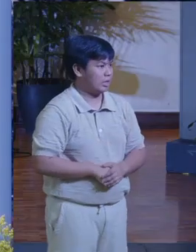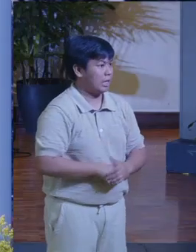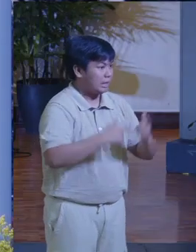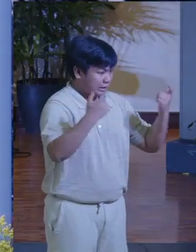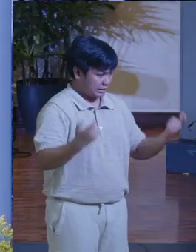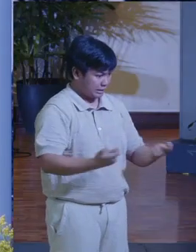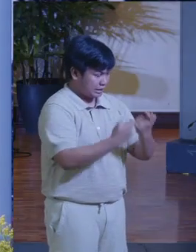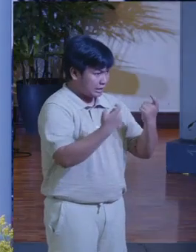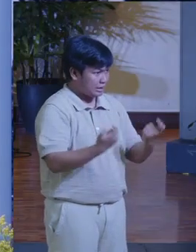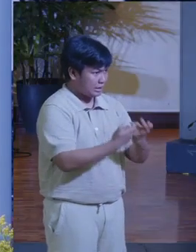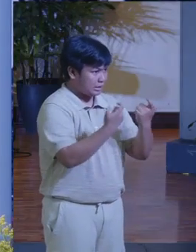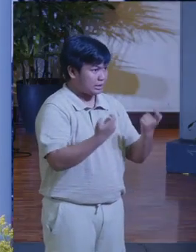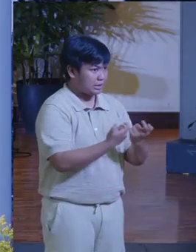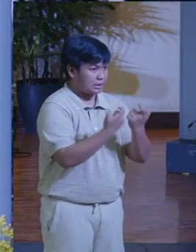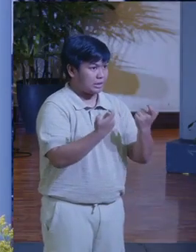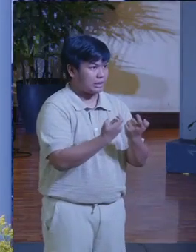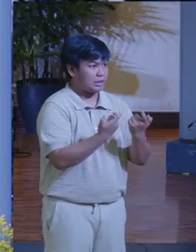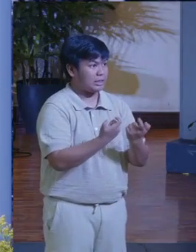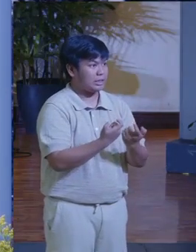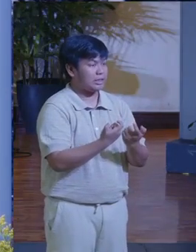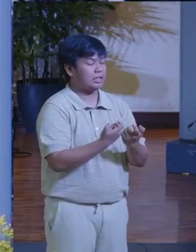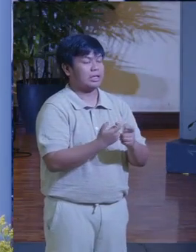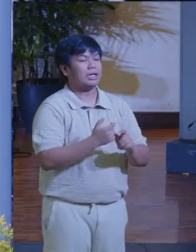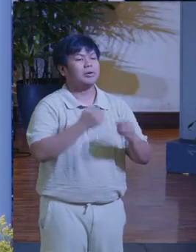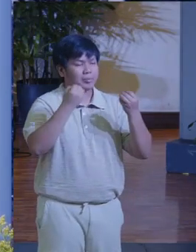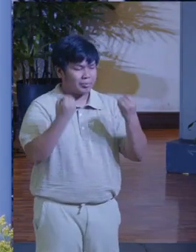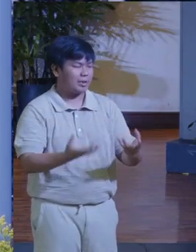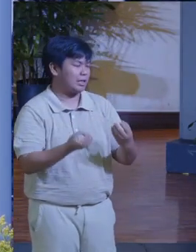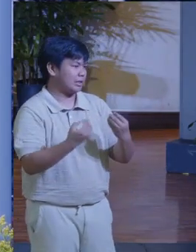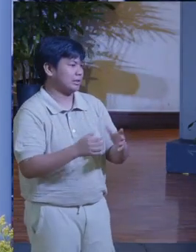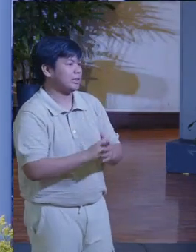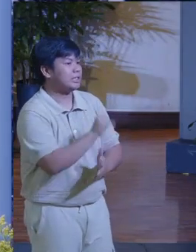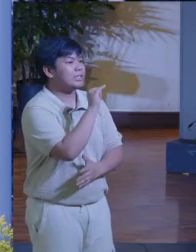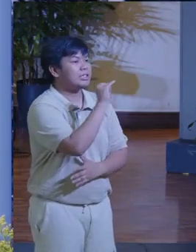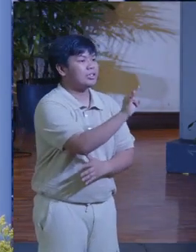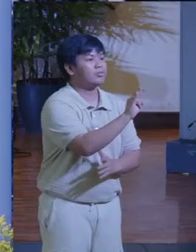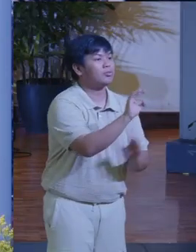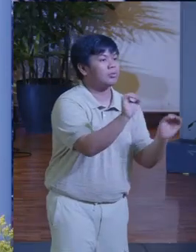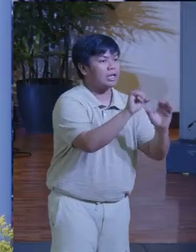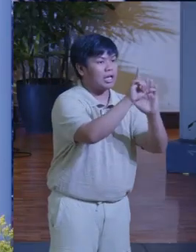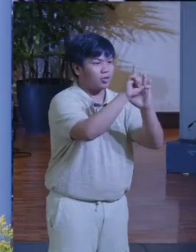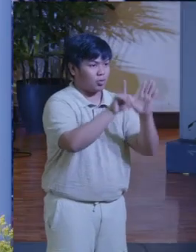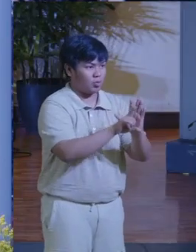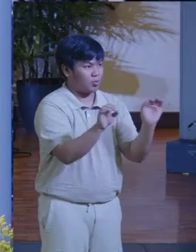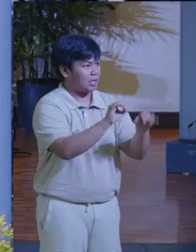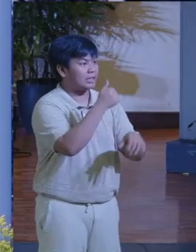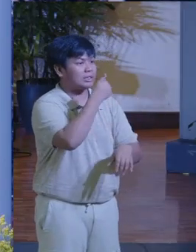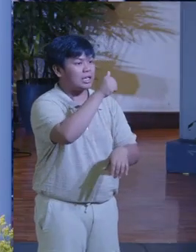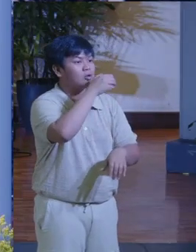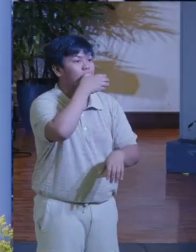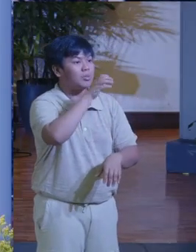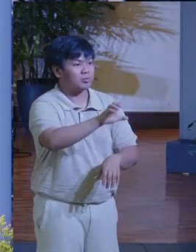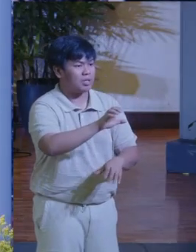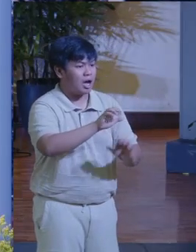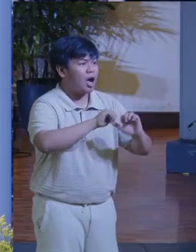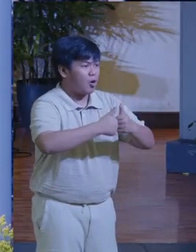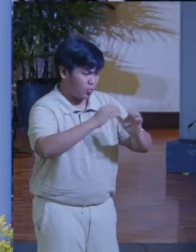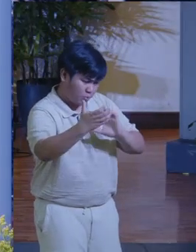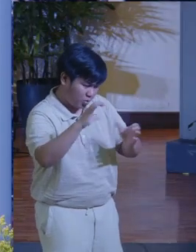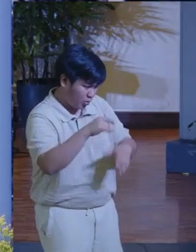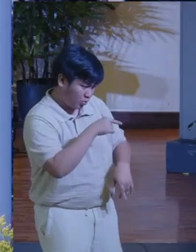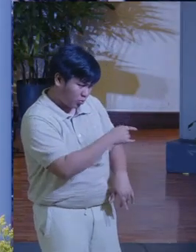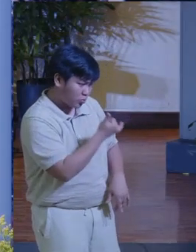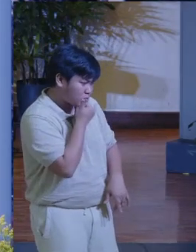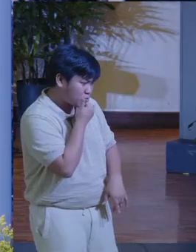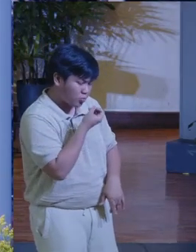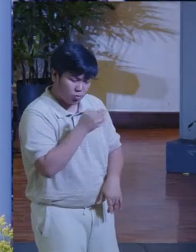is not counted where there is no law. Kung wala nga namang law, walang pagkakasala. Wala kang